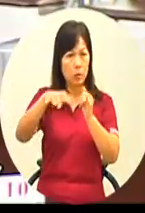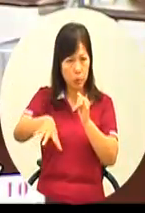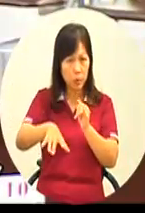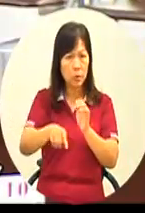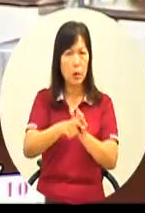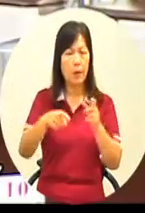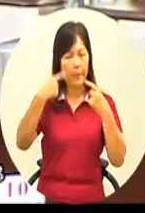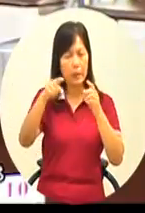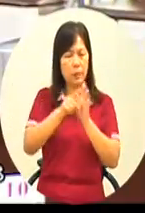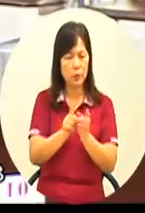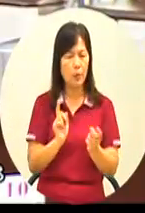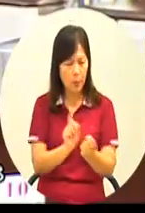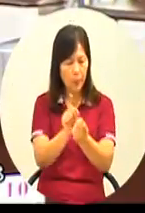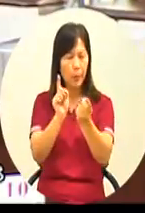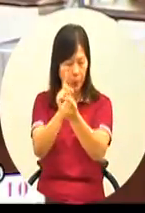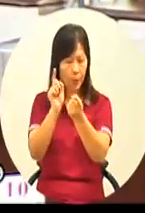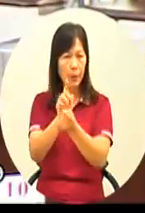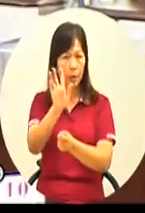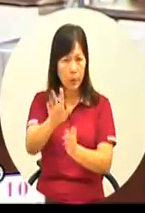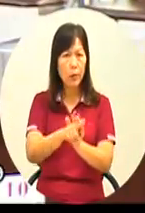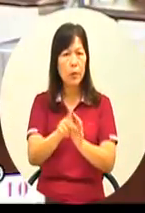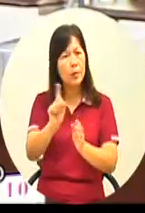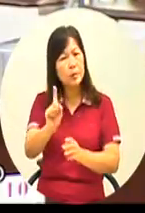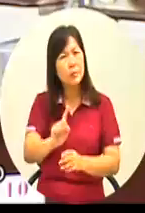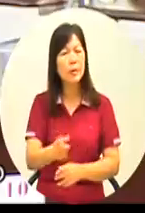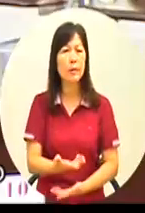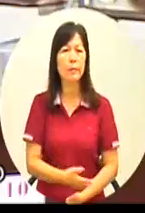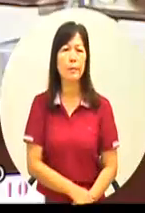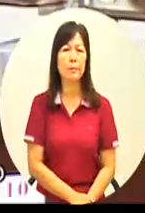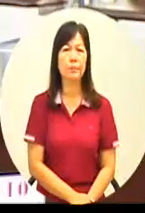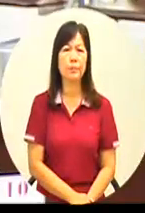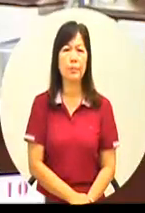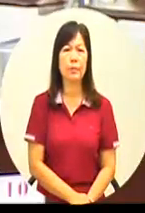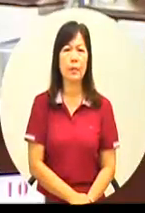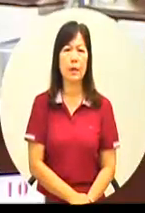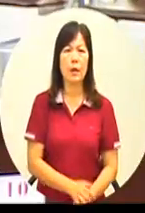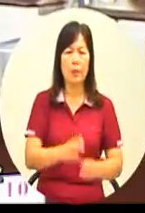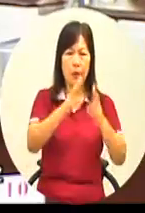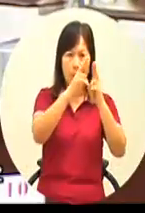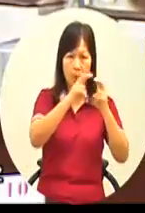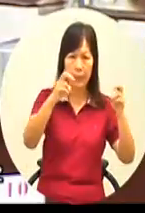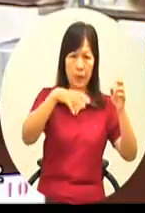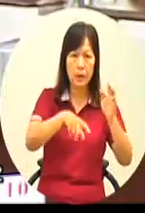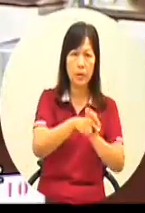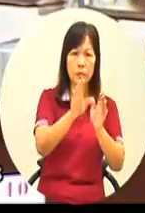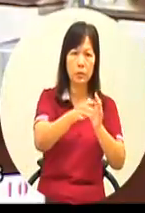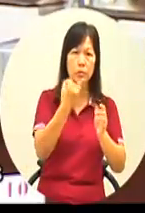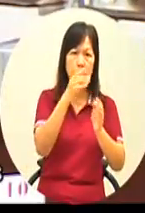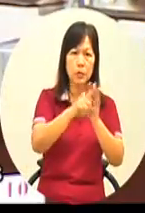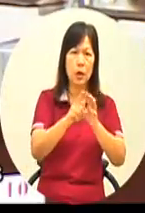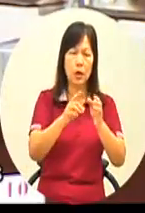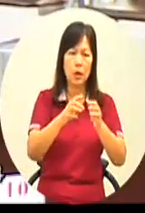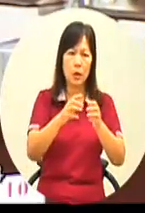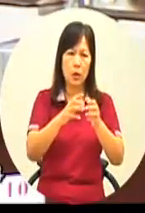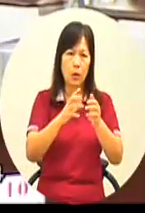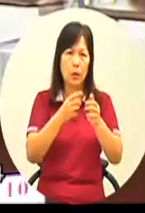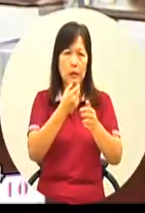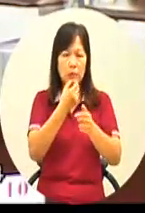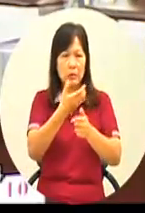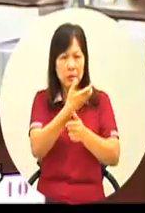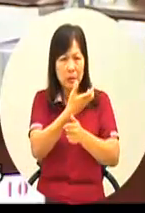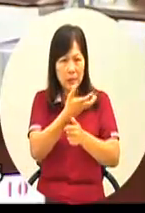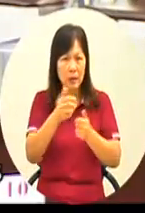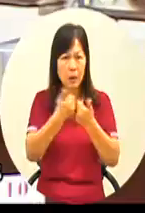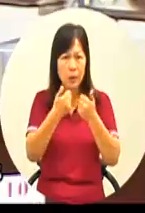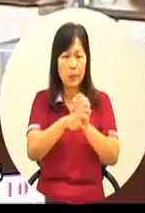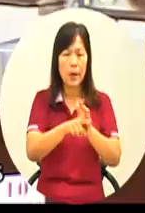走场，咱拢先啊登场嘛，走什么场？因为下庙内面附带的是主贤会嘛，但是庙是民